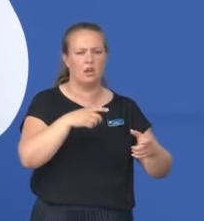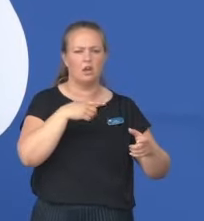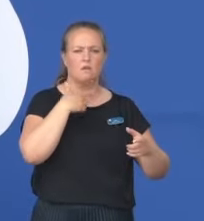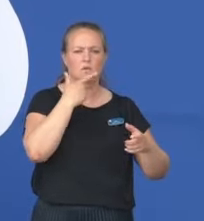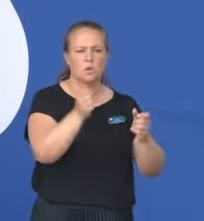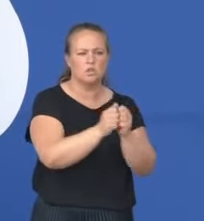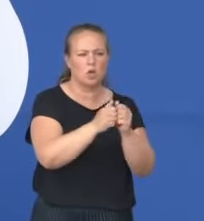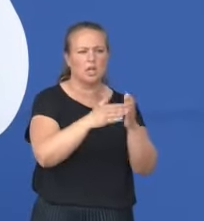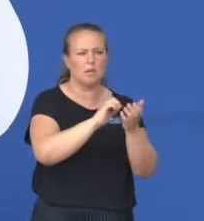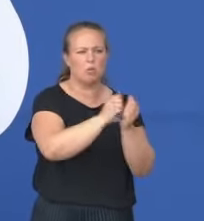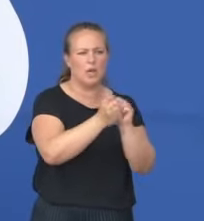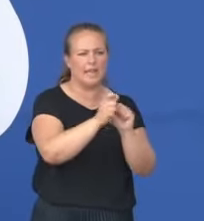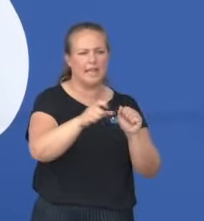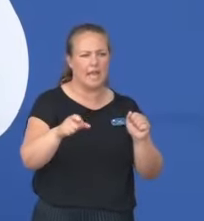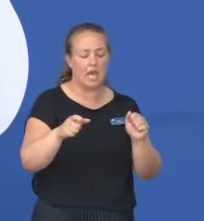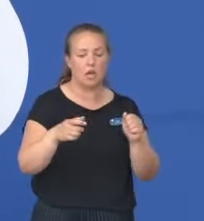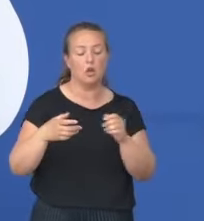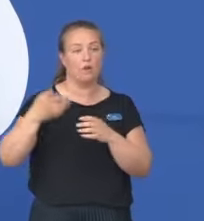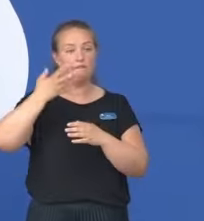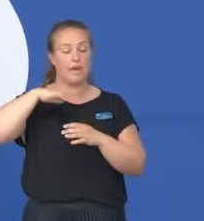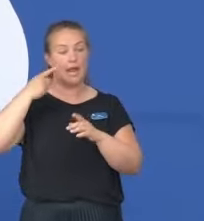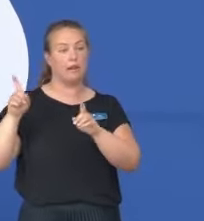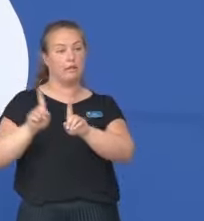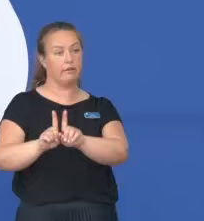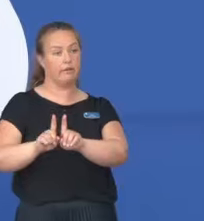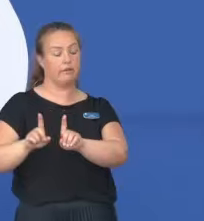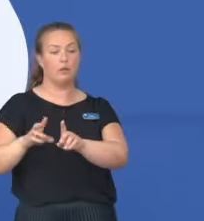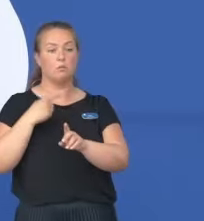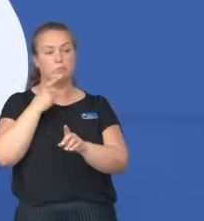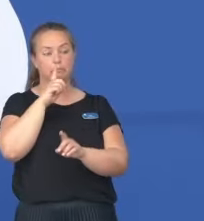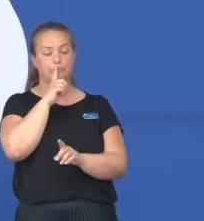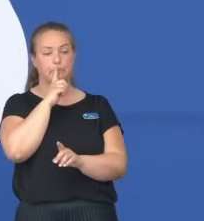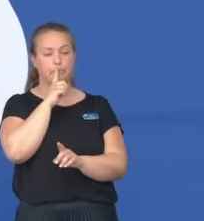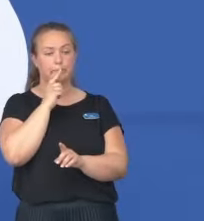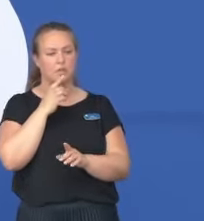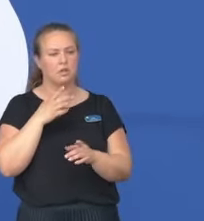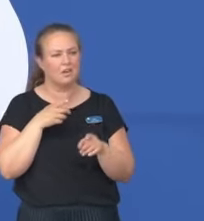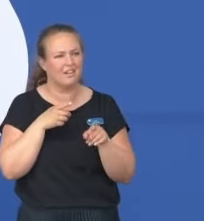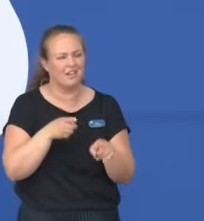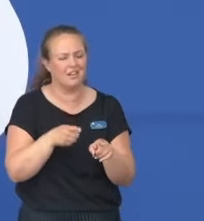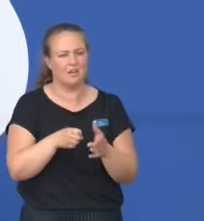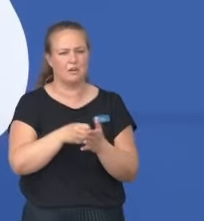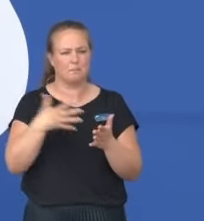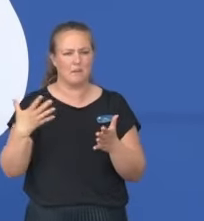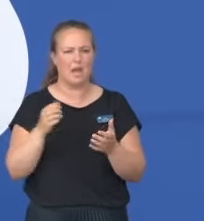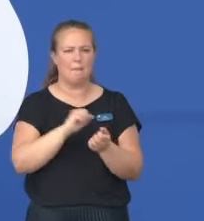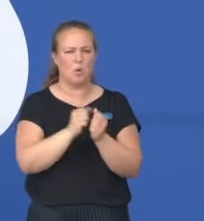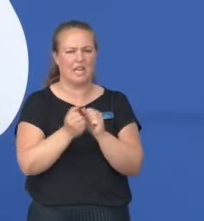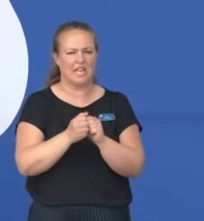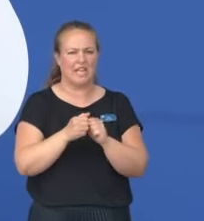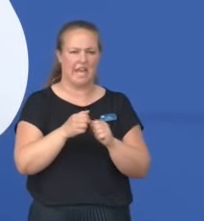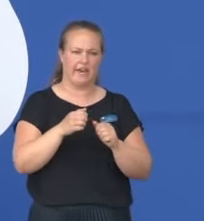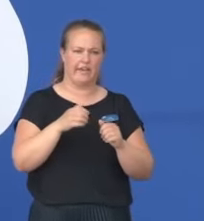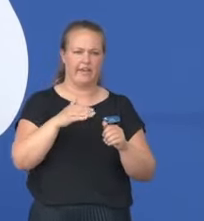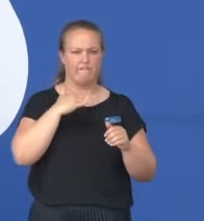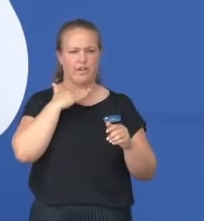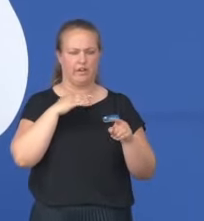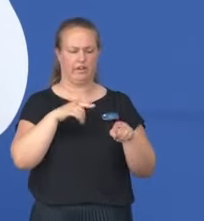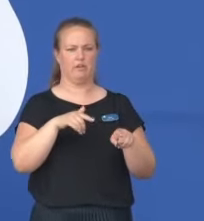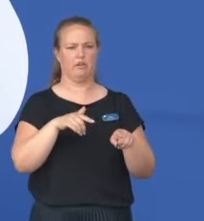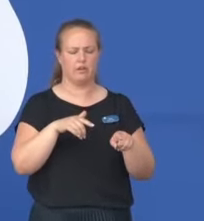ingenting. Det är ju det som skapar ett politikerförakt när vuxenvärlden backar tillbaka och inte tar det ansvaret jag tycker